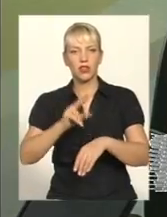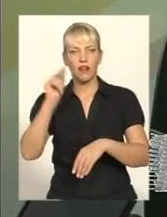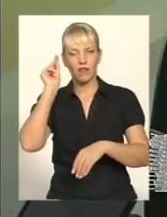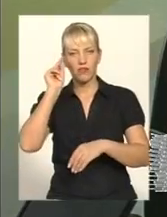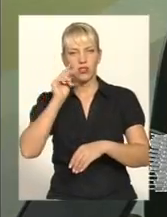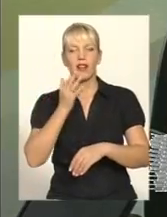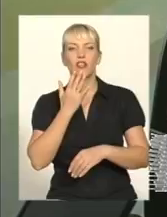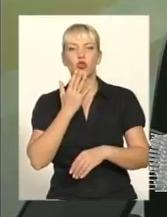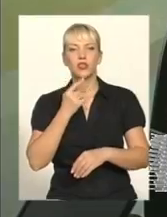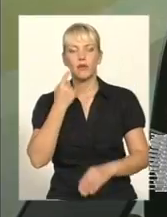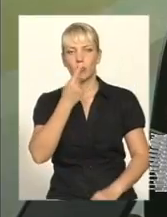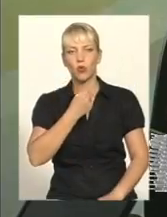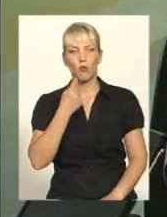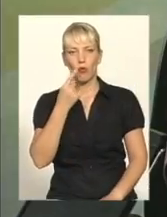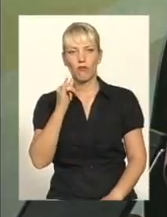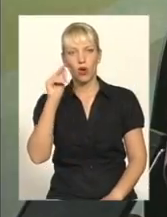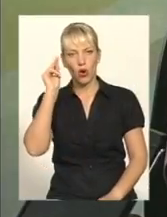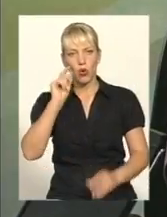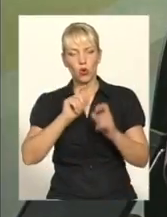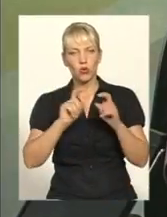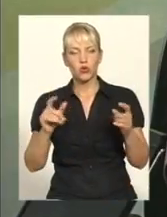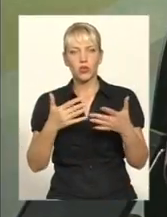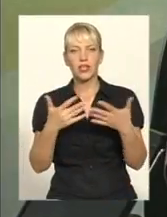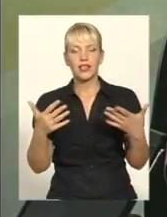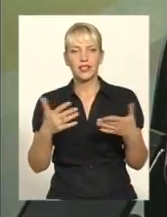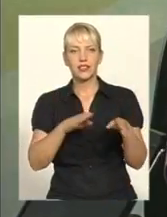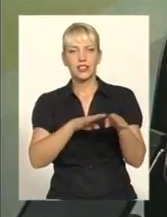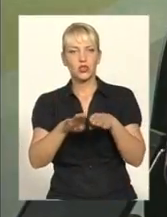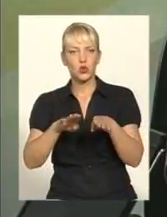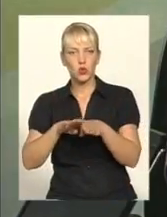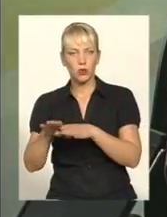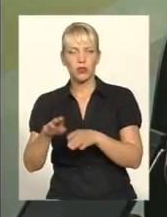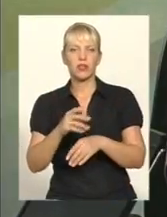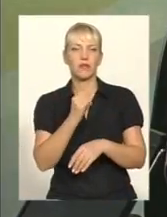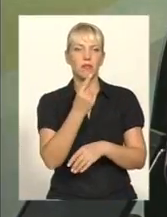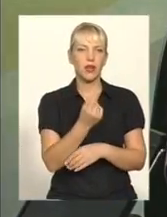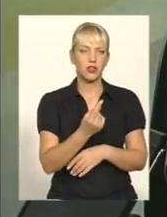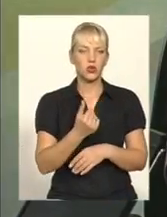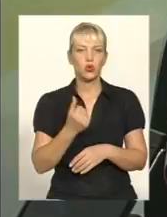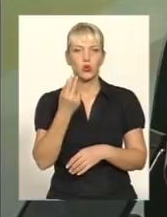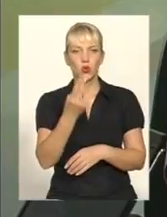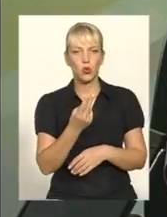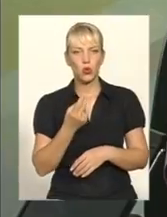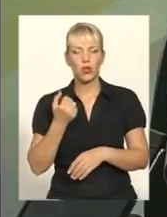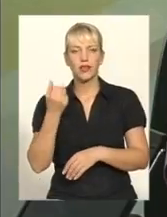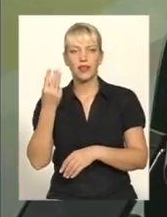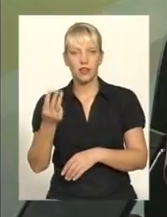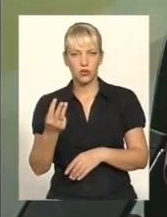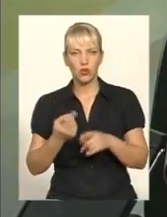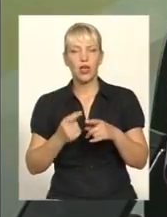мови у школах різного ступеня, першого, другого і третього. Це є дуже позитивно,